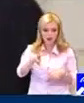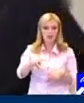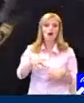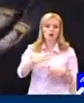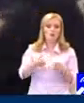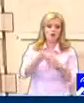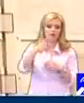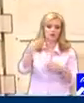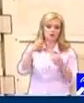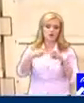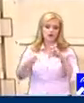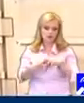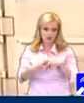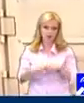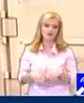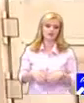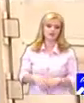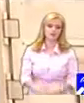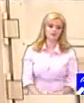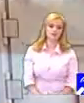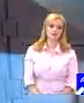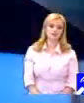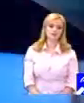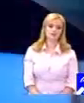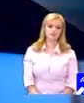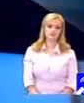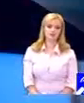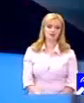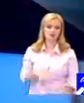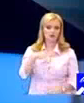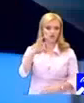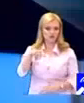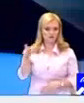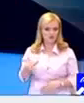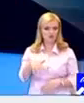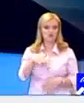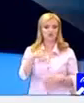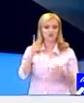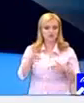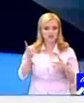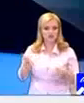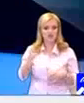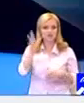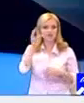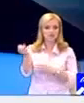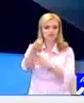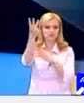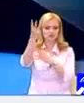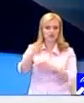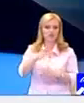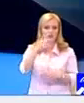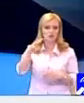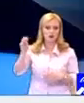mai probabil va aproba extinderea acestor sancțiuni. Zeci de morți și sute de răniți în urma erupției vulcanului Fuego